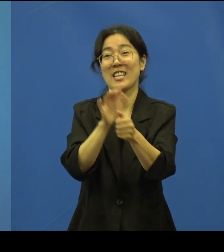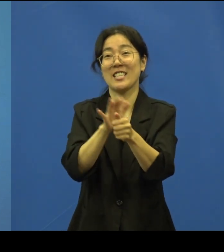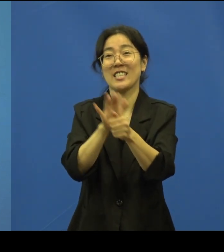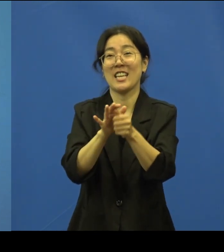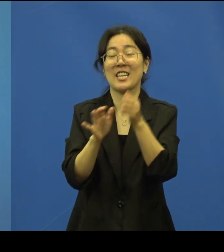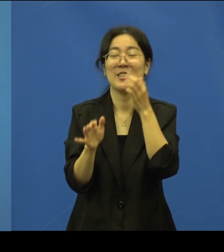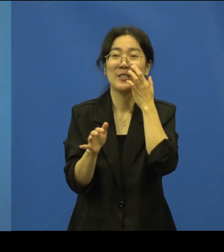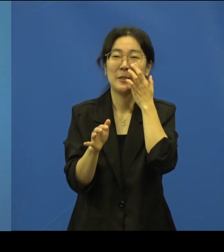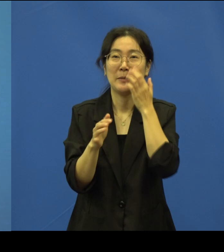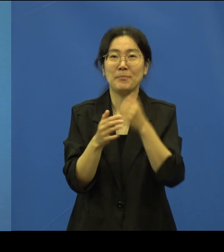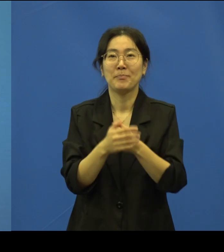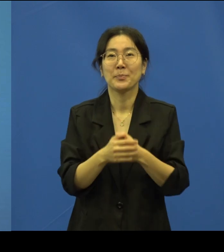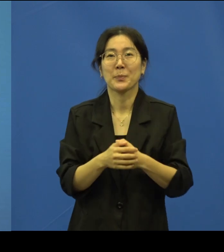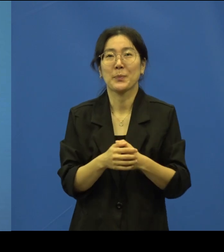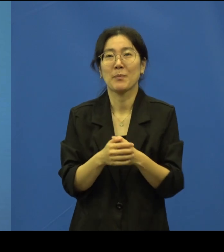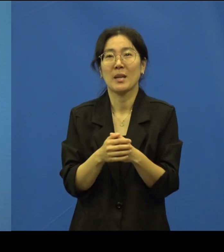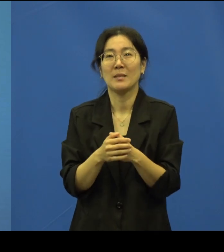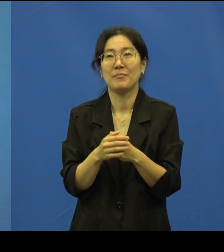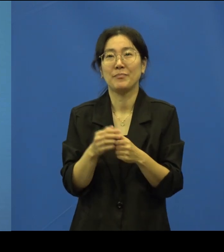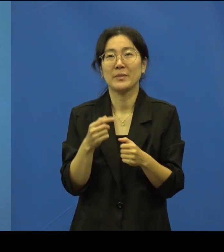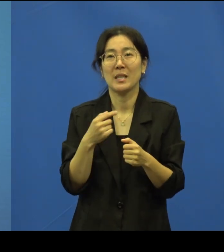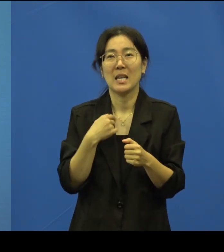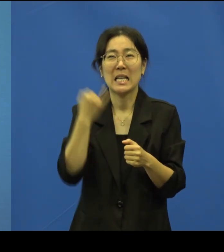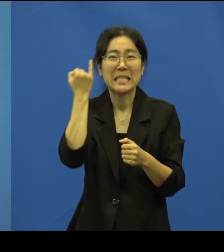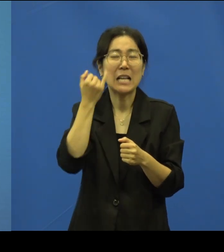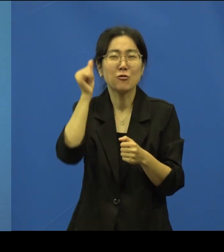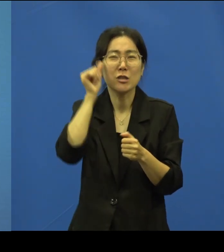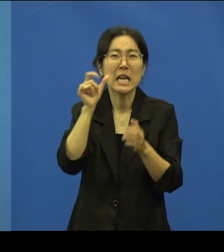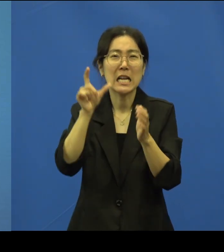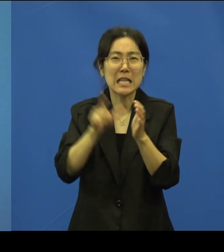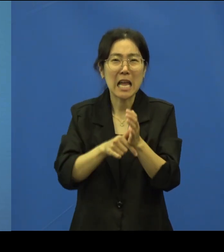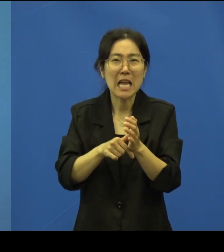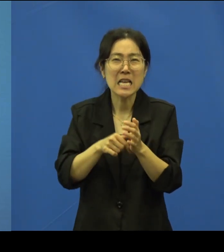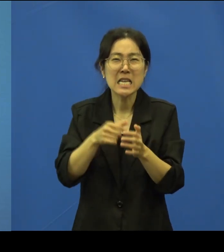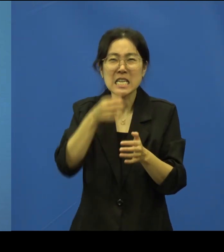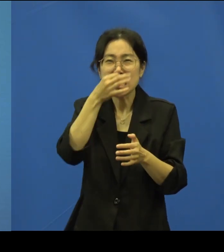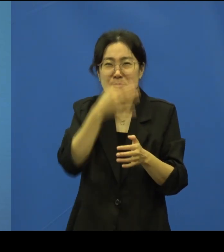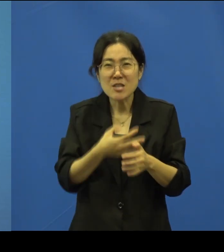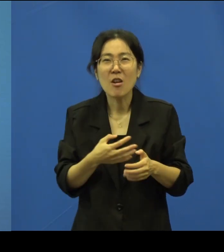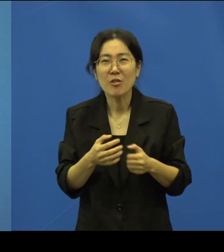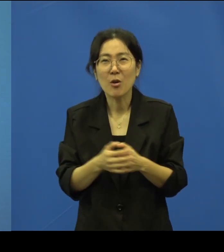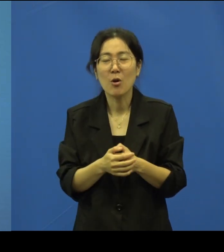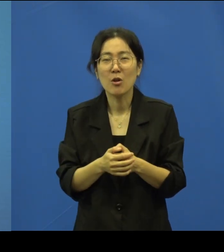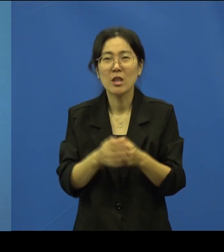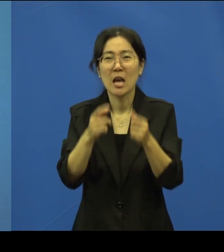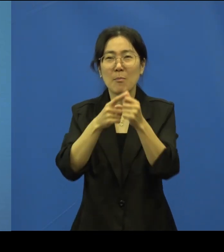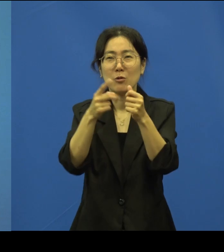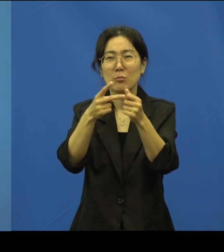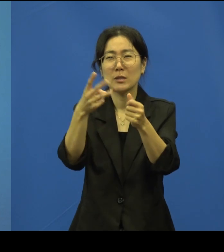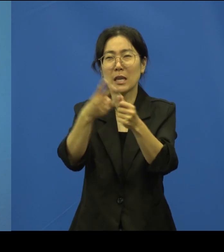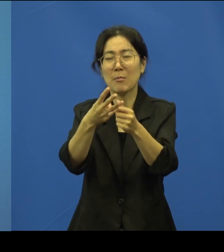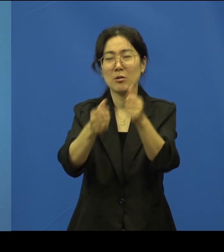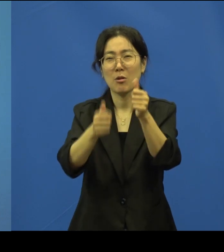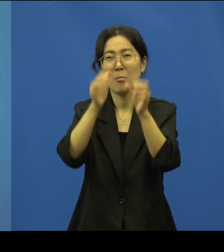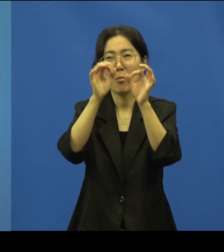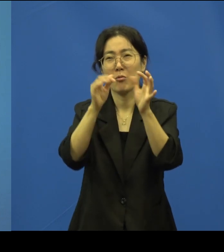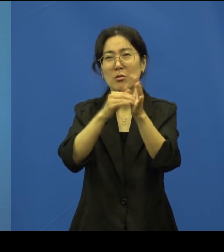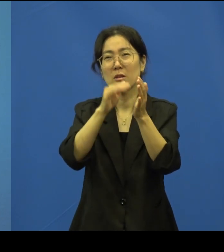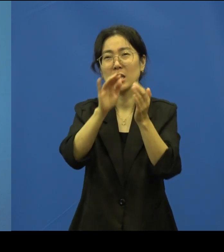여러 가지로 이 사춘기를 지나면서 힘들어했던 이 아이가 삼수 때 그러는 거예요.